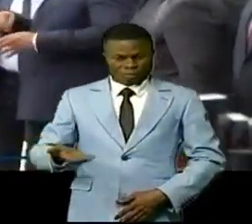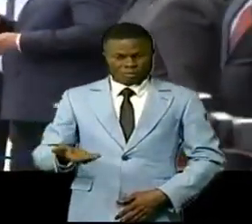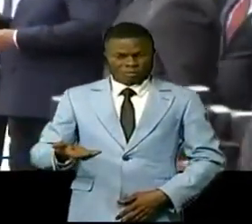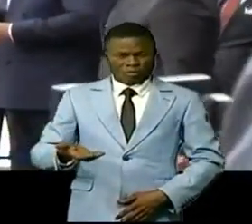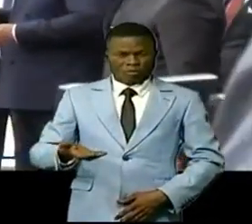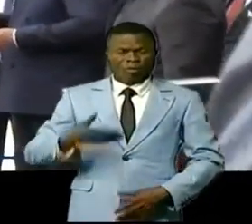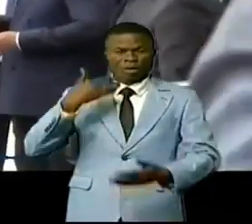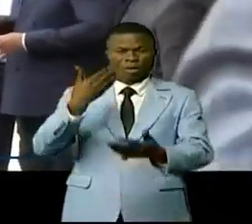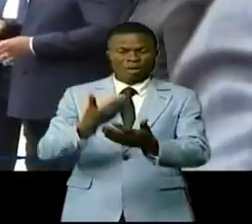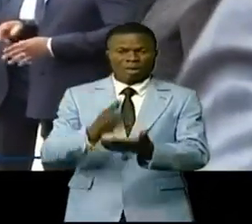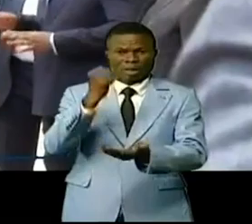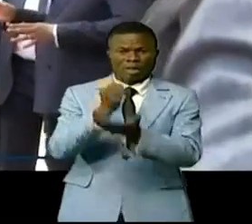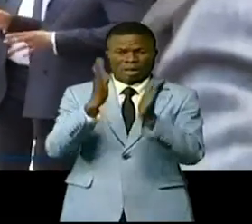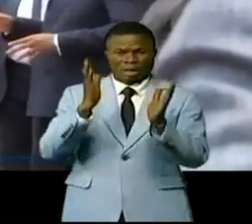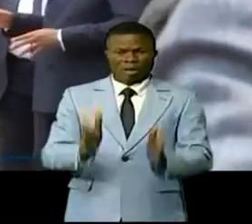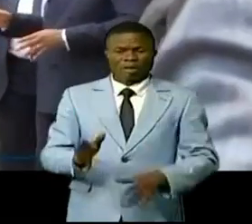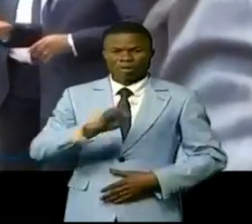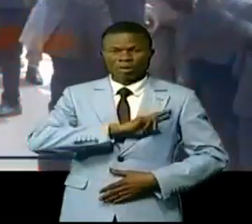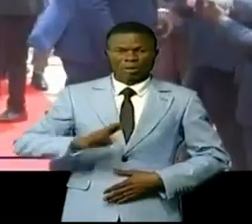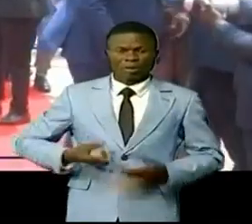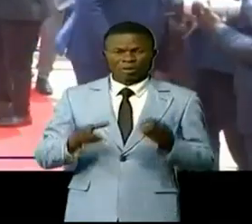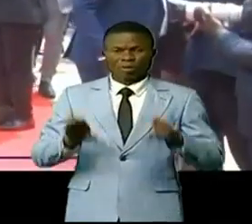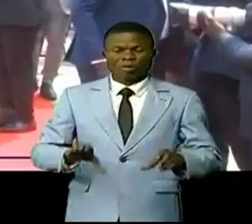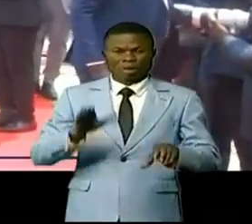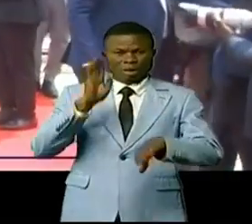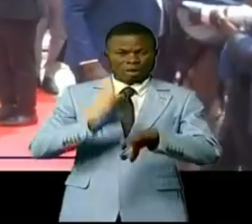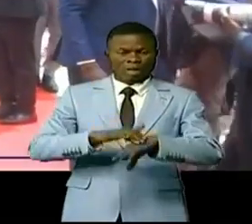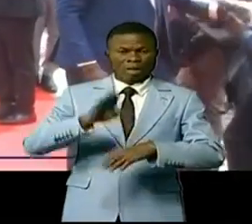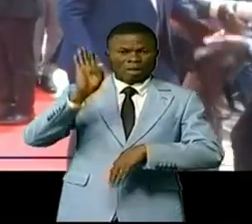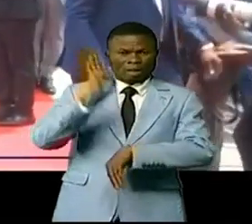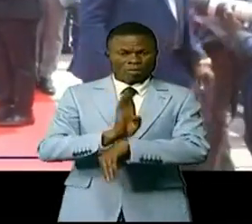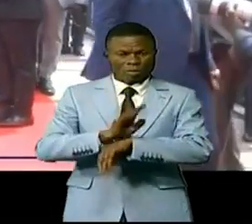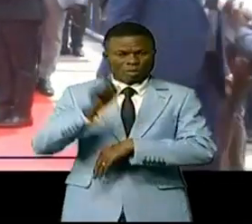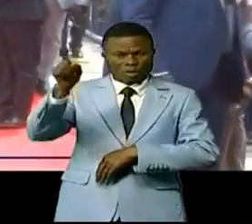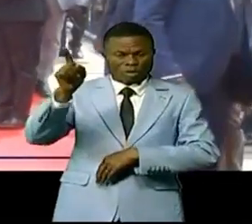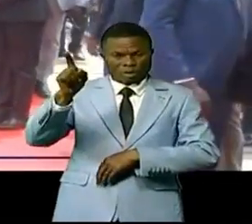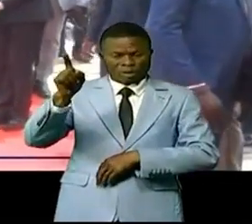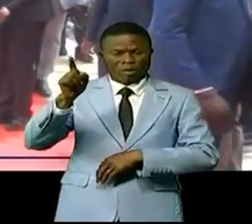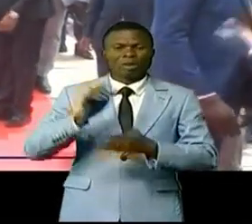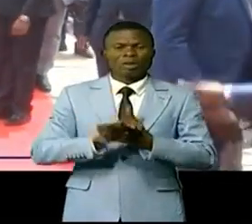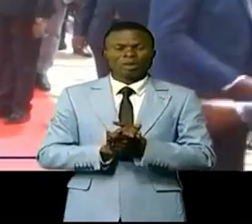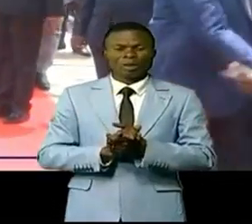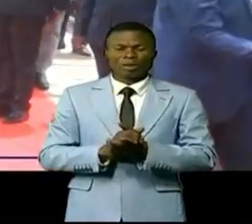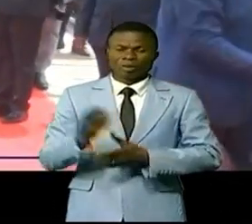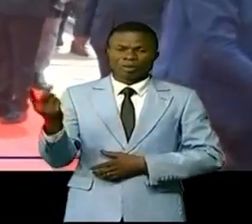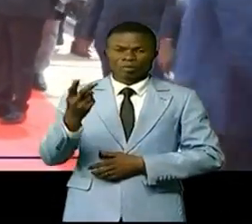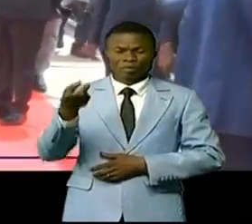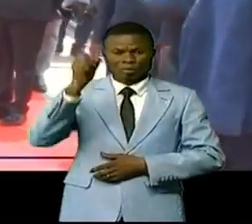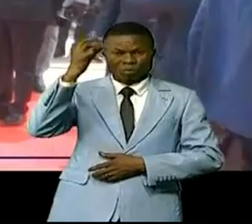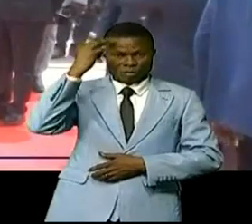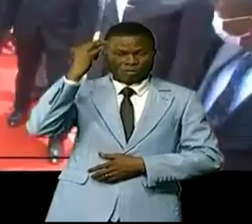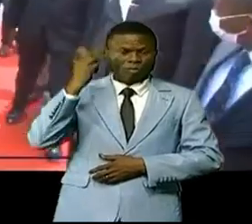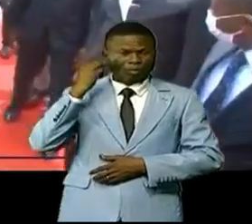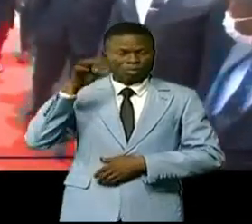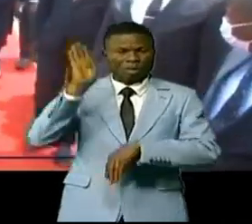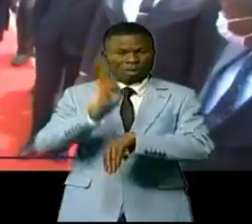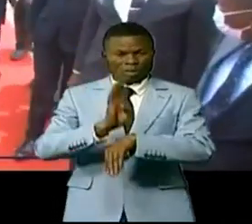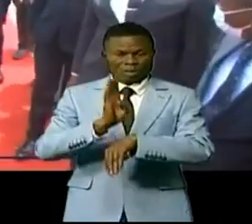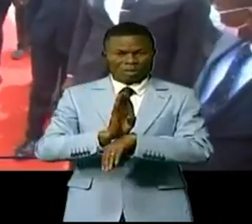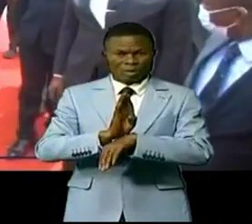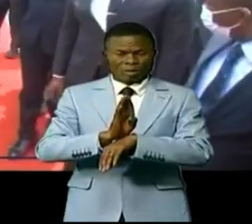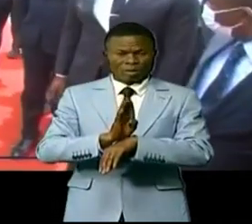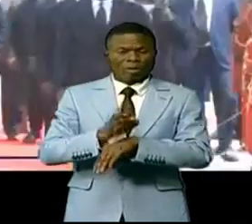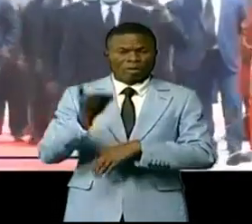par l'ambassadeur de la RDC en République du Congo, Christophe Muzungu, le premier ministre du Congo Brazzaville,